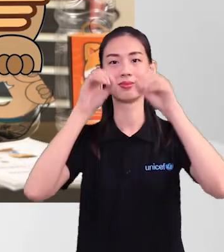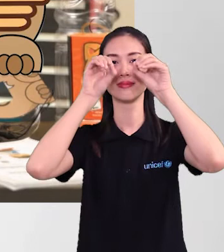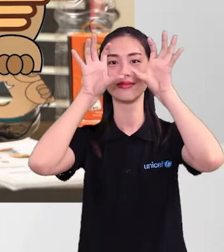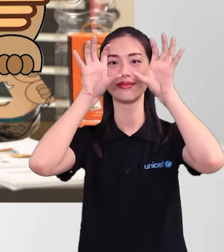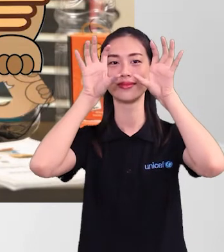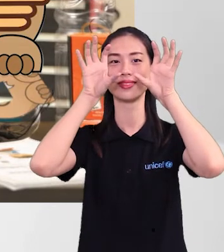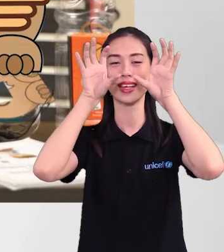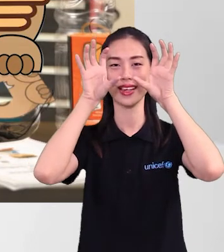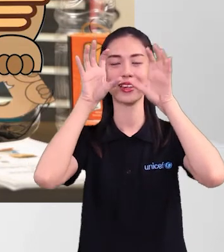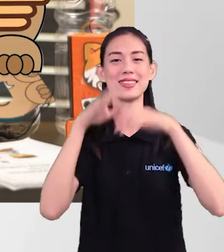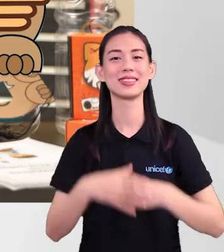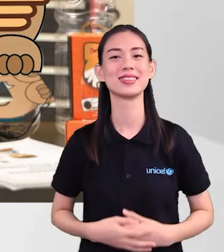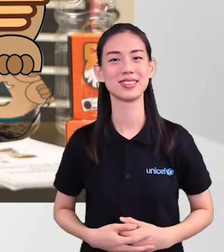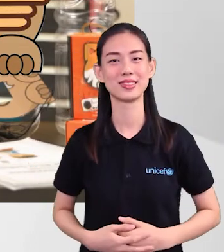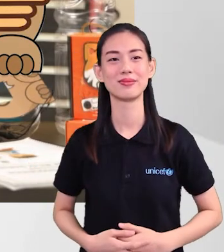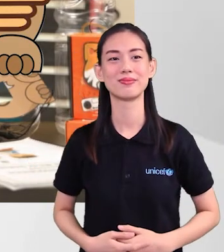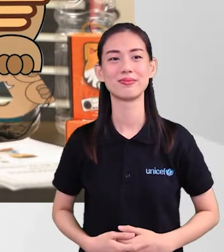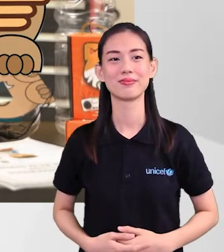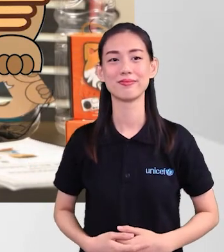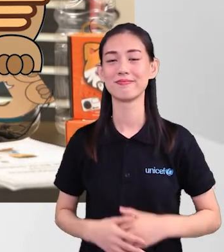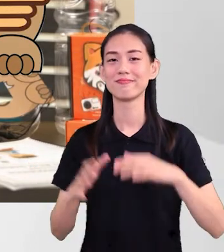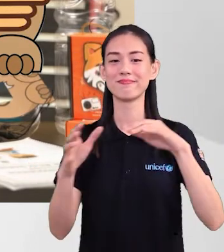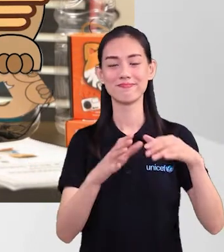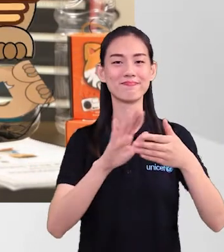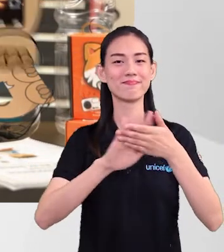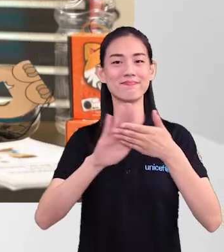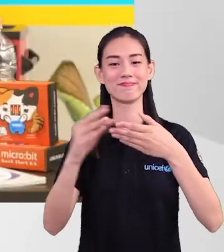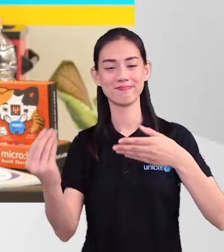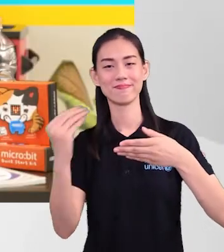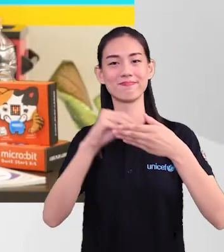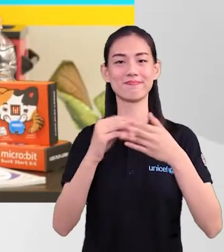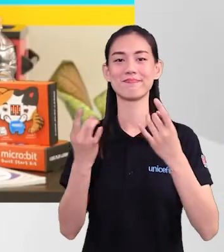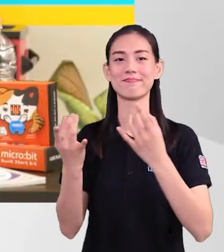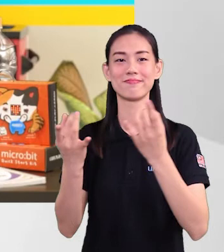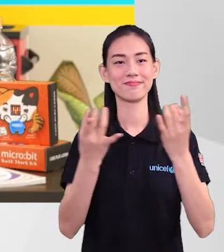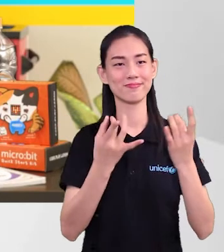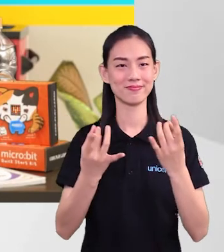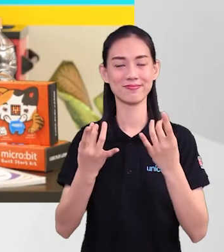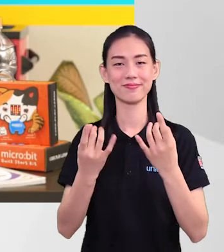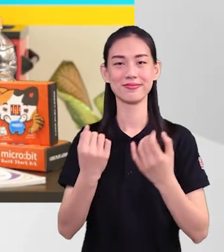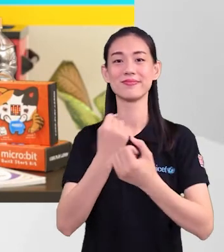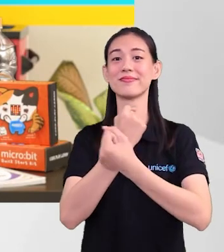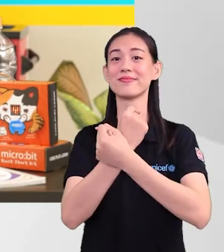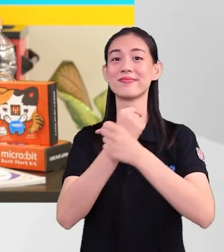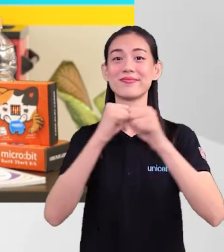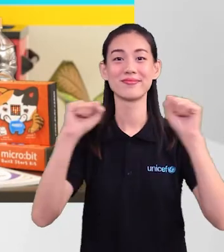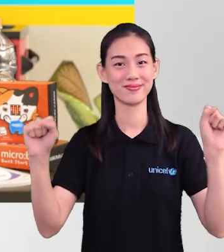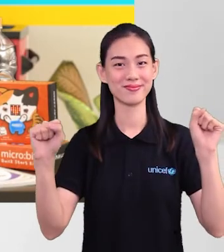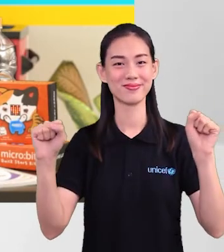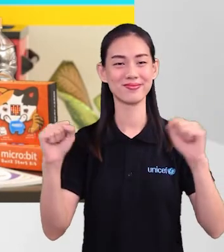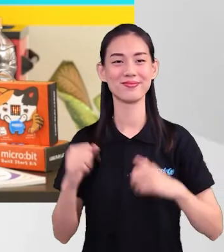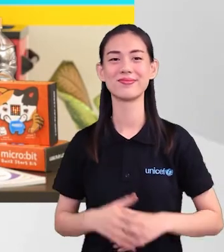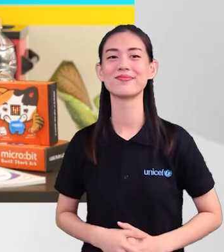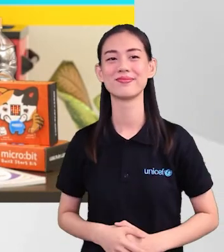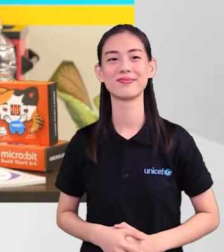untuk mengeluarkan cahaya daripada mata beruang. Kemaskan projek anda dan cuba susunkan wire dan papan mikrobit supaya